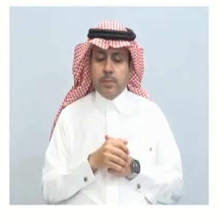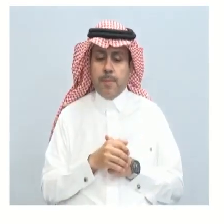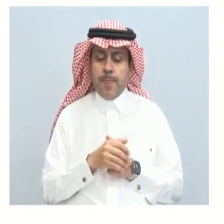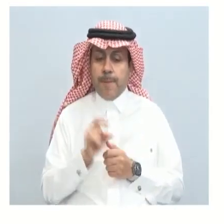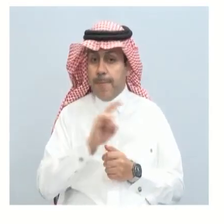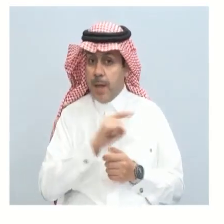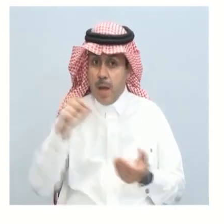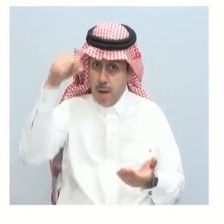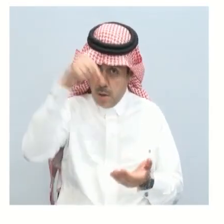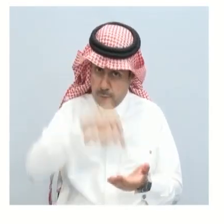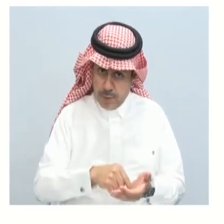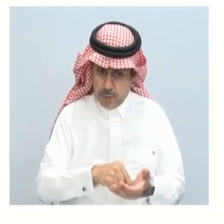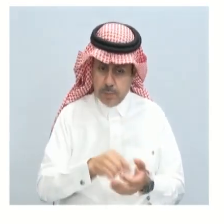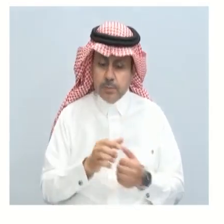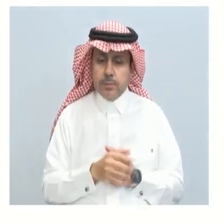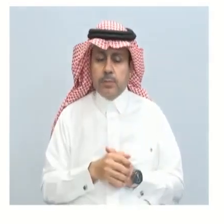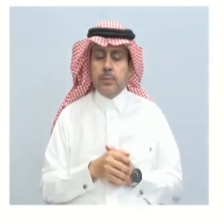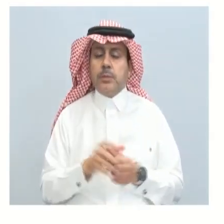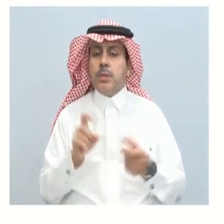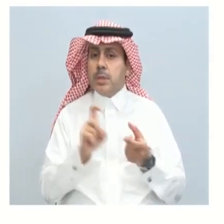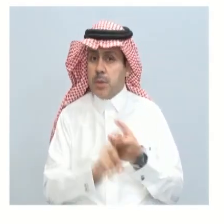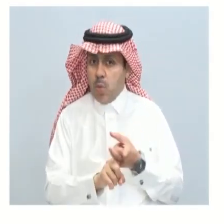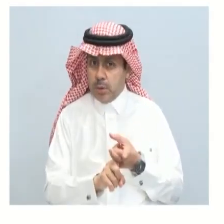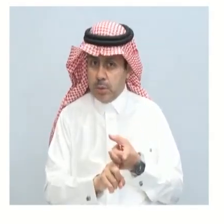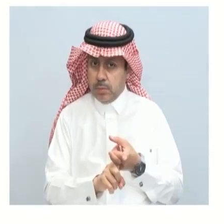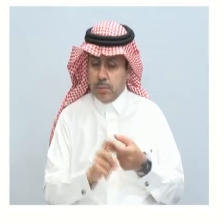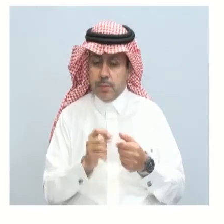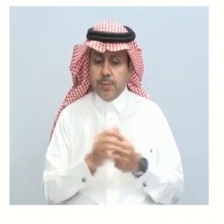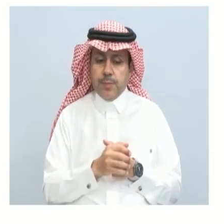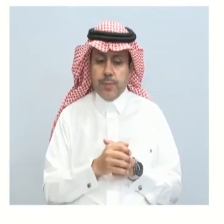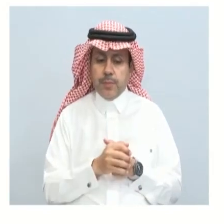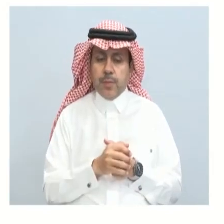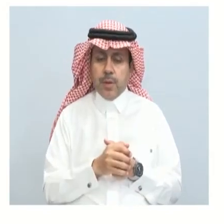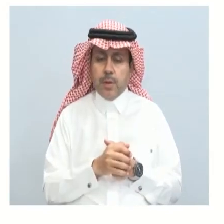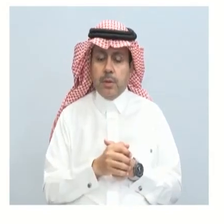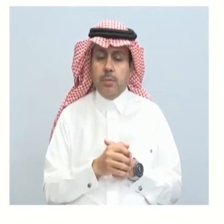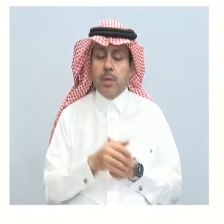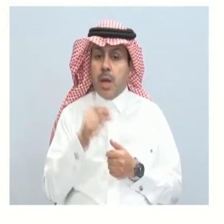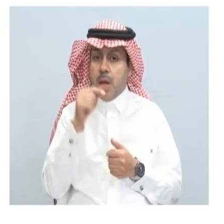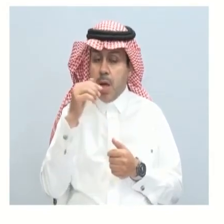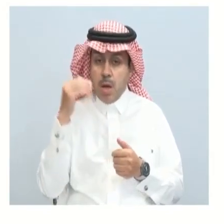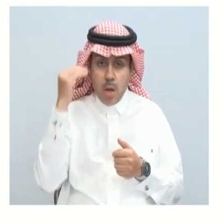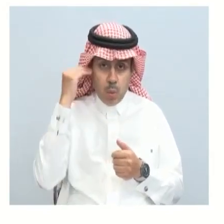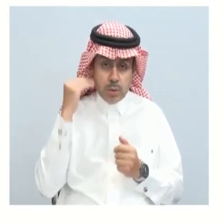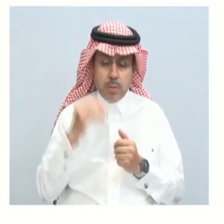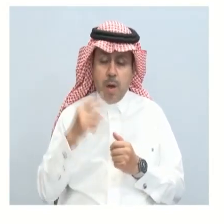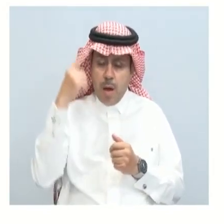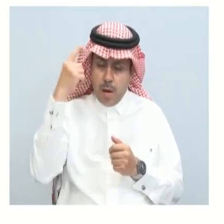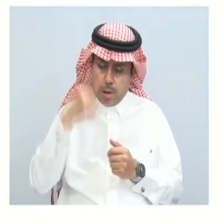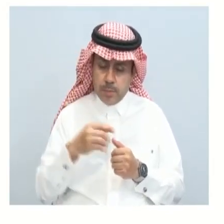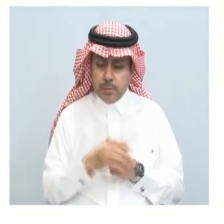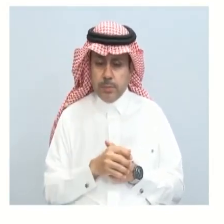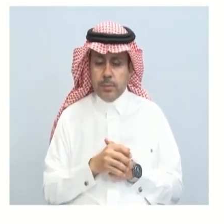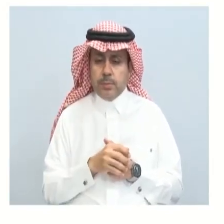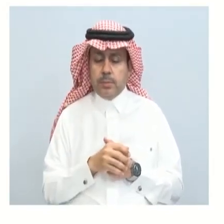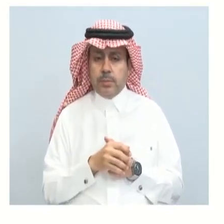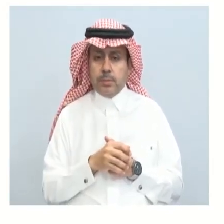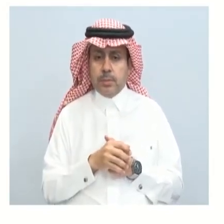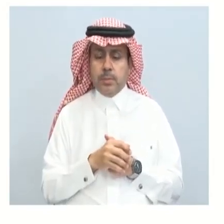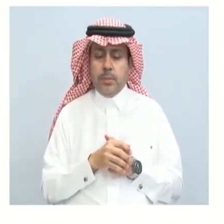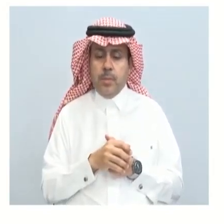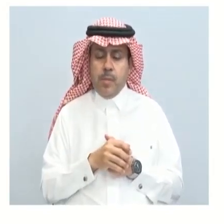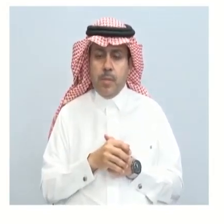يقع الانسان في الزواج من من هؤلاء النسوه التي حرم الله جل وعلا